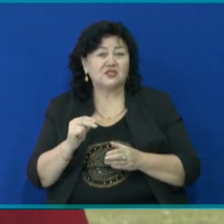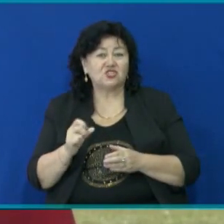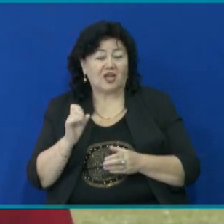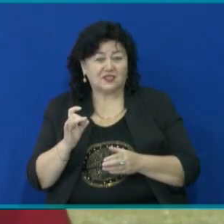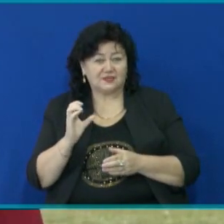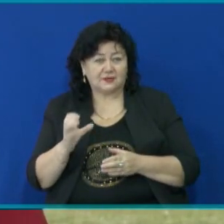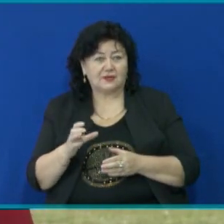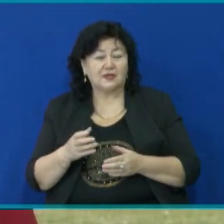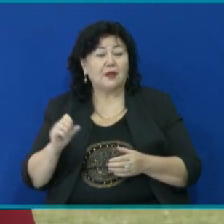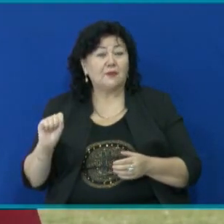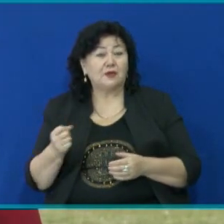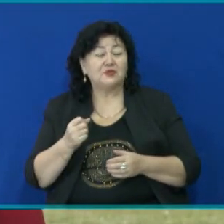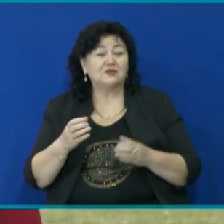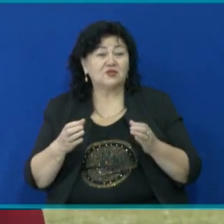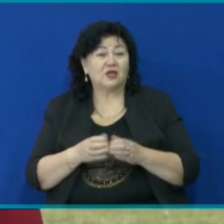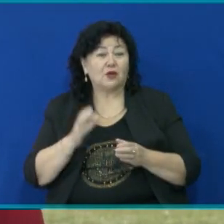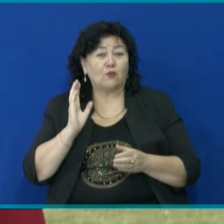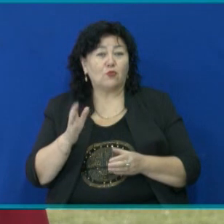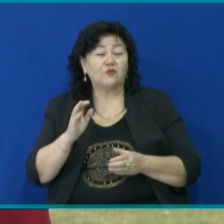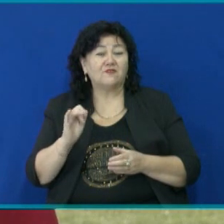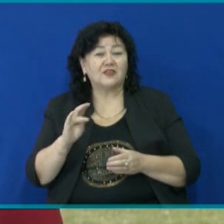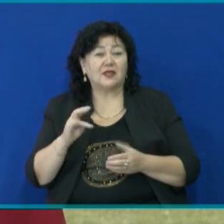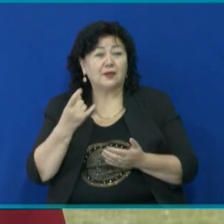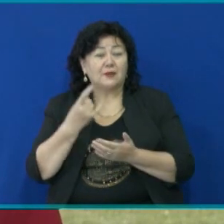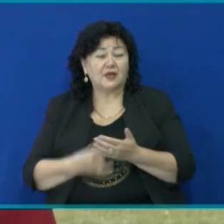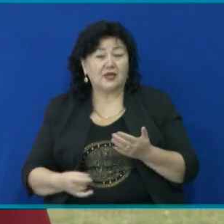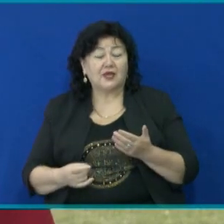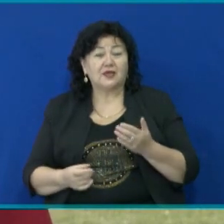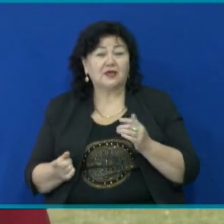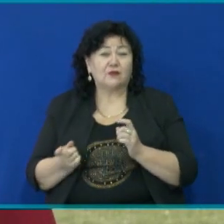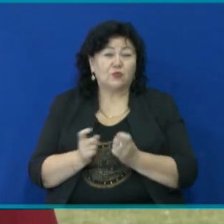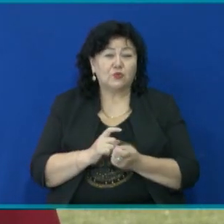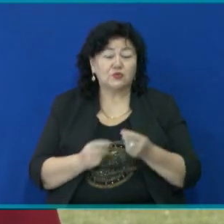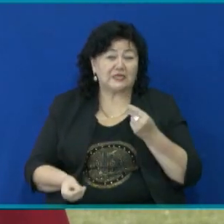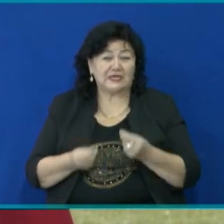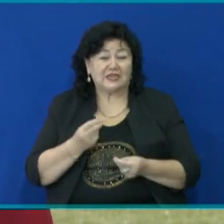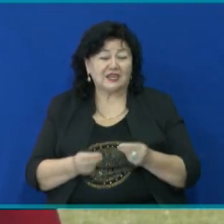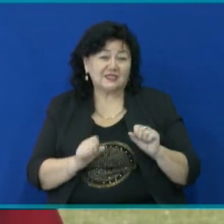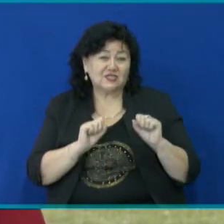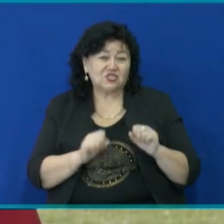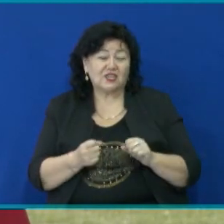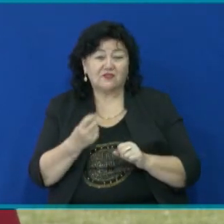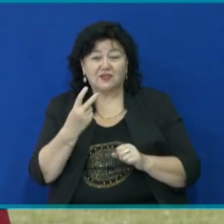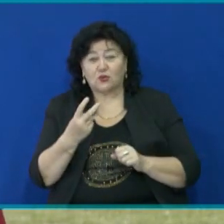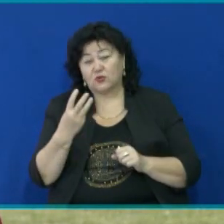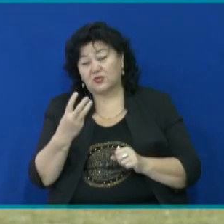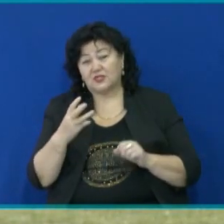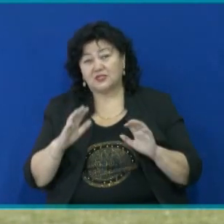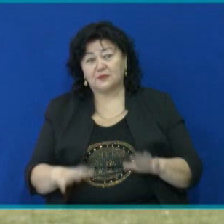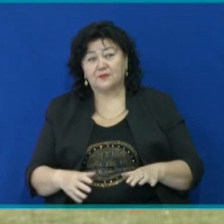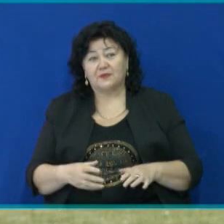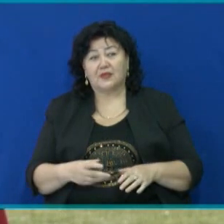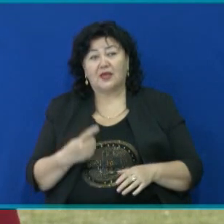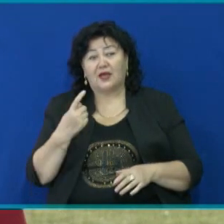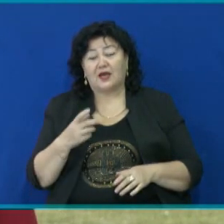важна. Ведь победившая команда выйдет в финал, а проигравшая команда поборется за 3-е место. Игра проходит очень напряженно. Сейчас со счетом 1-0